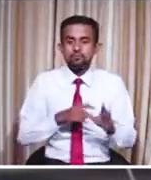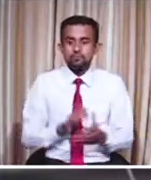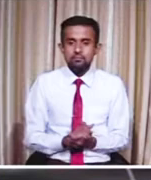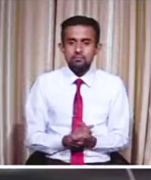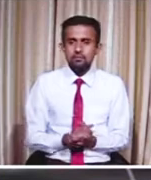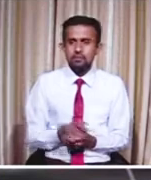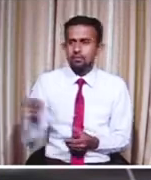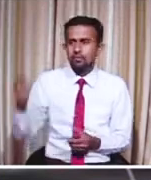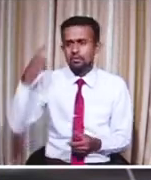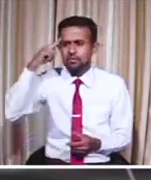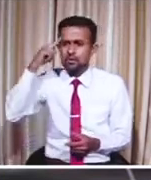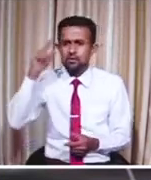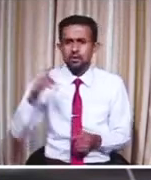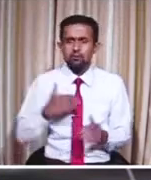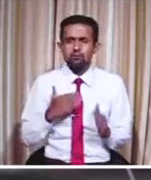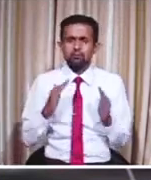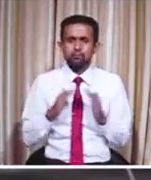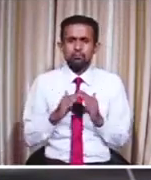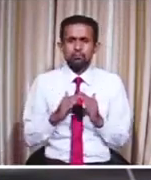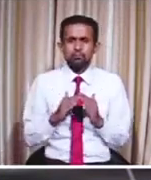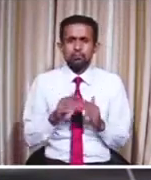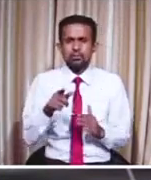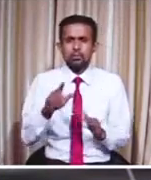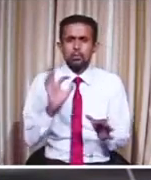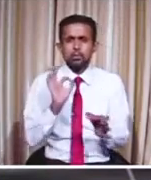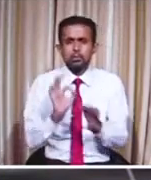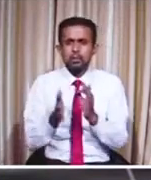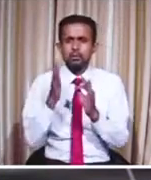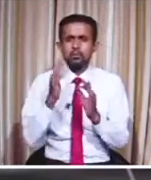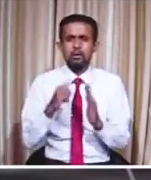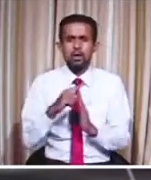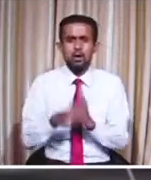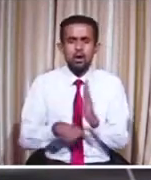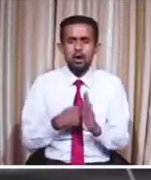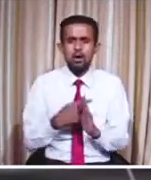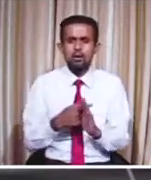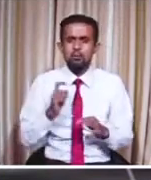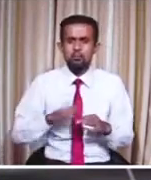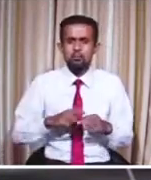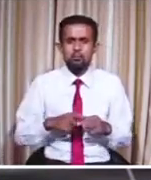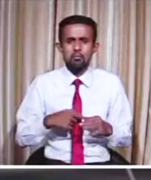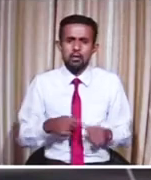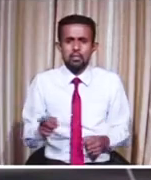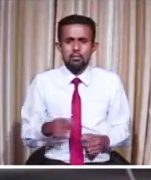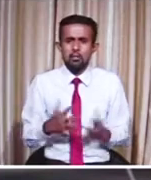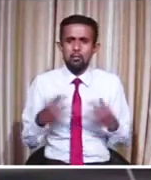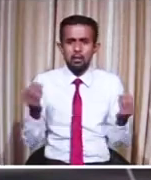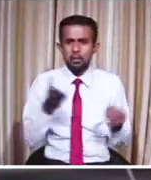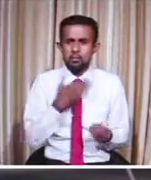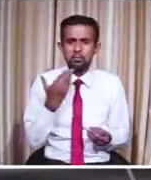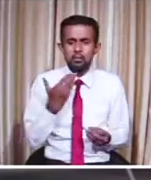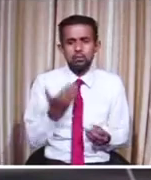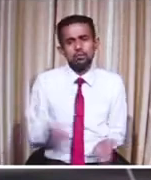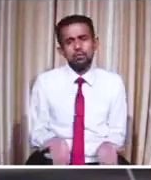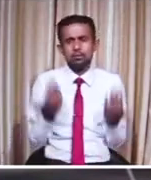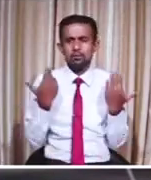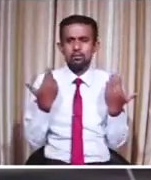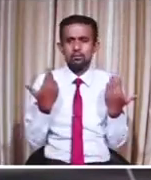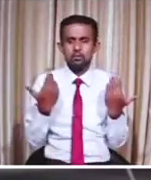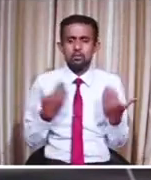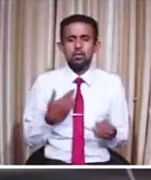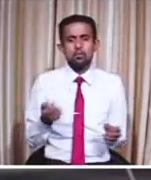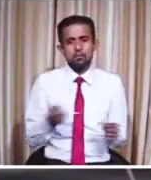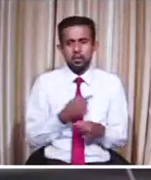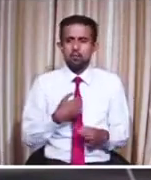Metana kaurur hitan orang apa yang ya karika agari muka kariput cila. Mereka ya meti ina prosesing apit dawasing gudein puluan kele keran keran. Apiwa maran